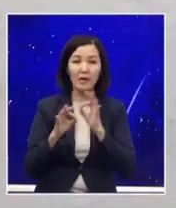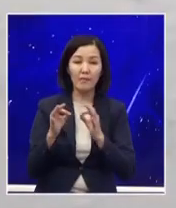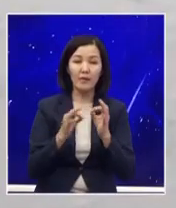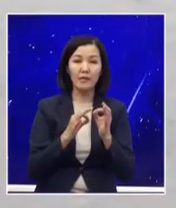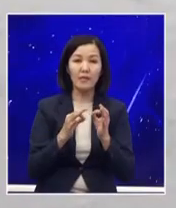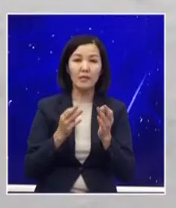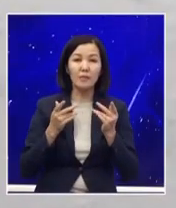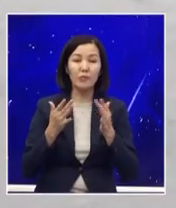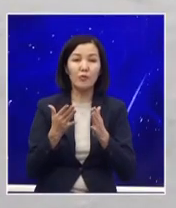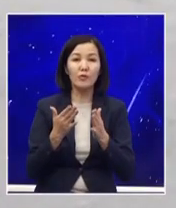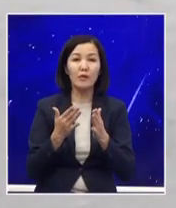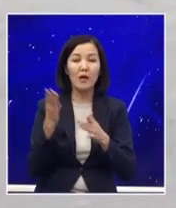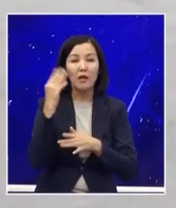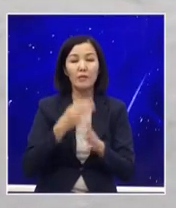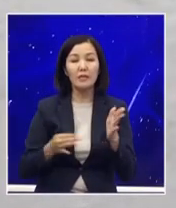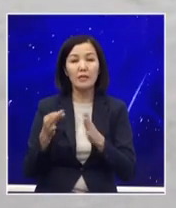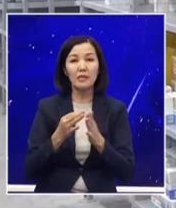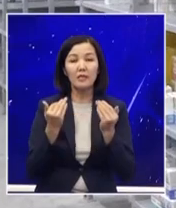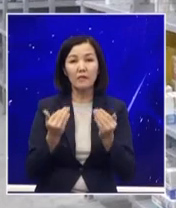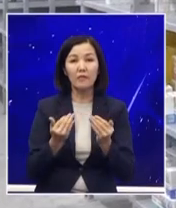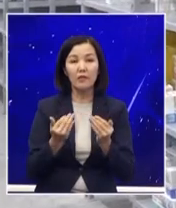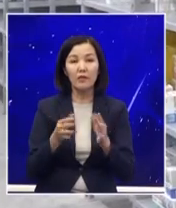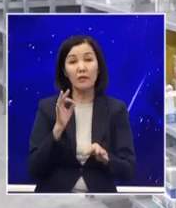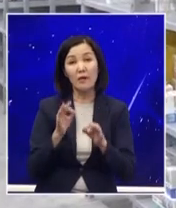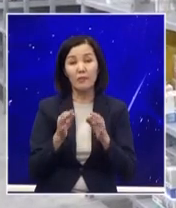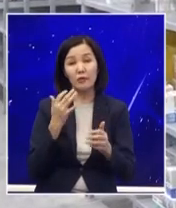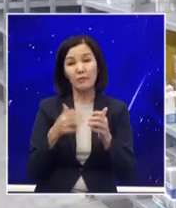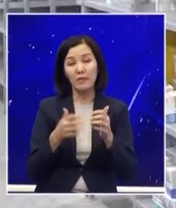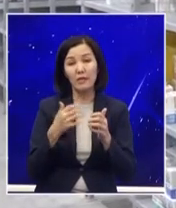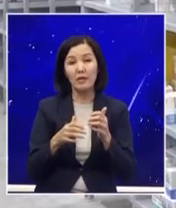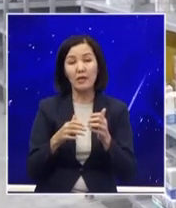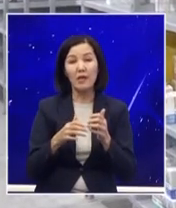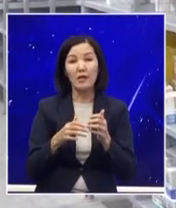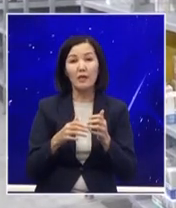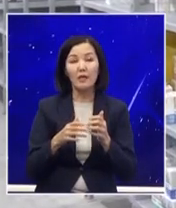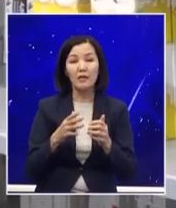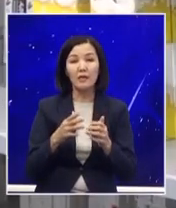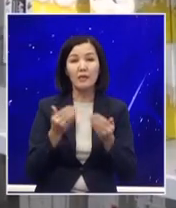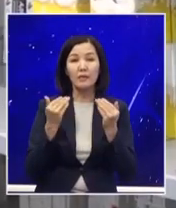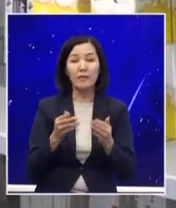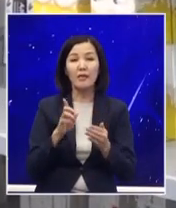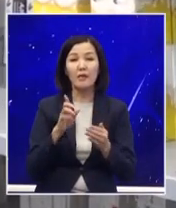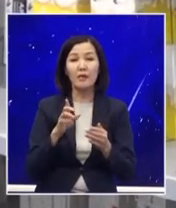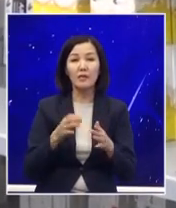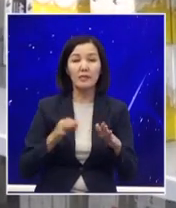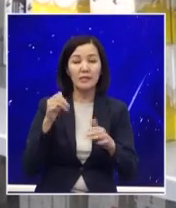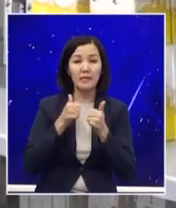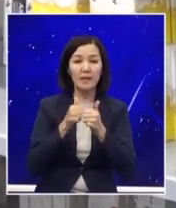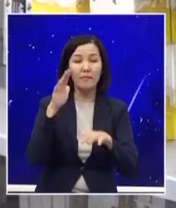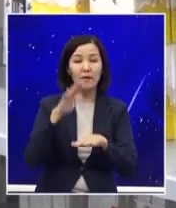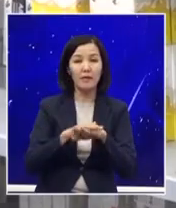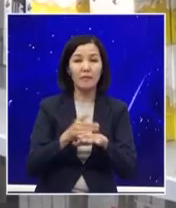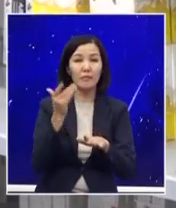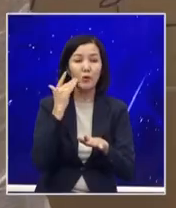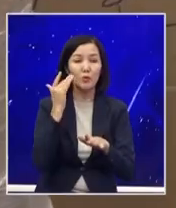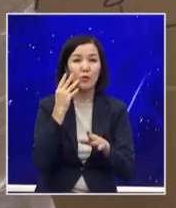медицинские средства в Алматинской области на сегодняшний день находится на обычном уровне, как до пандемии. В свою очередь, Батыржан Байжуманов отметил необходимость